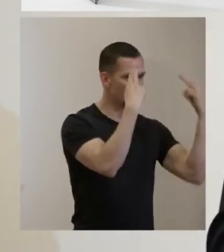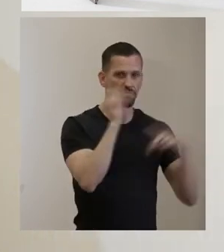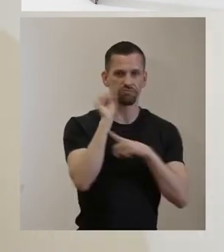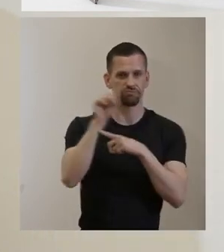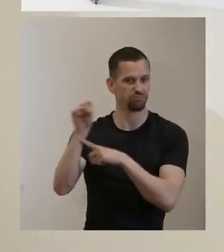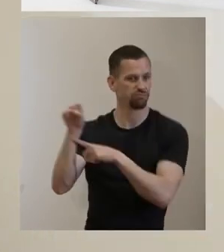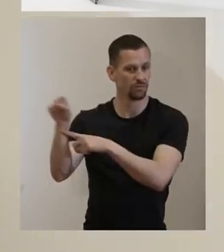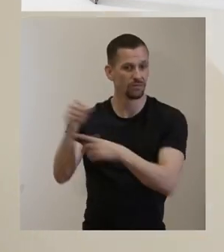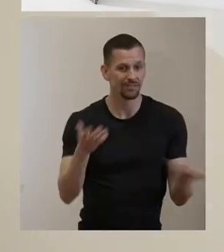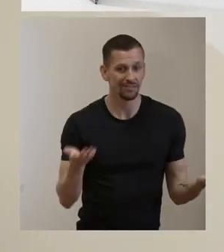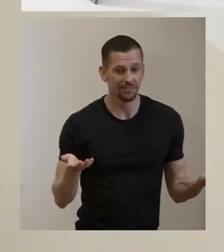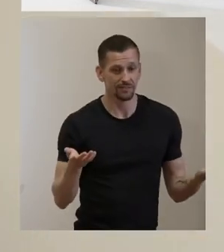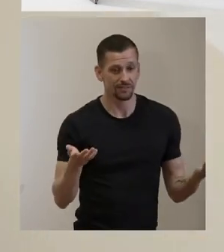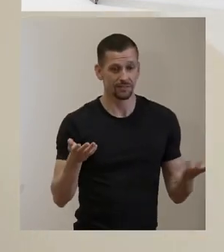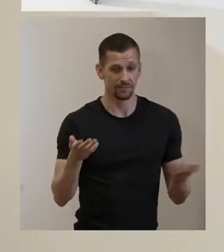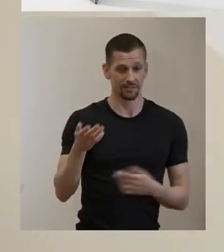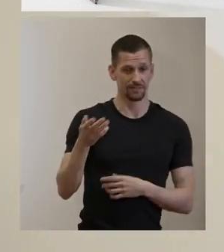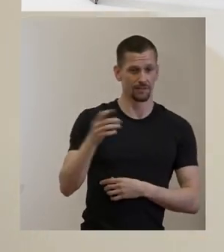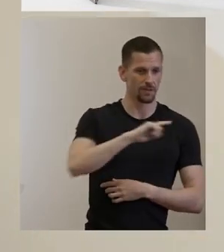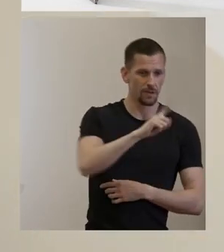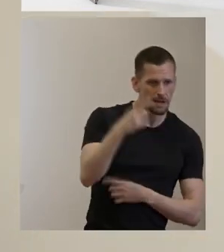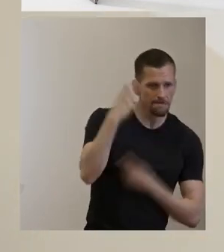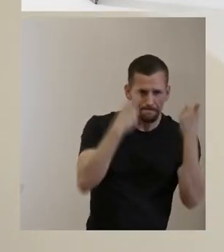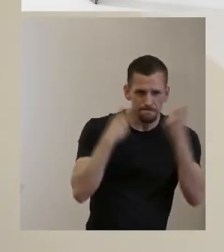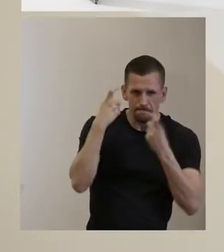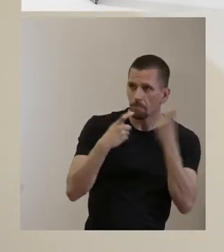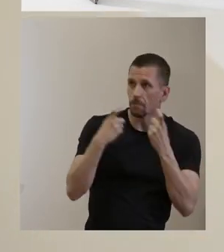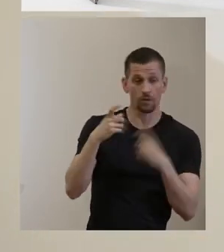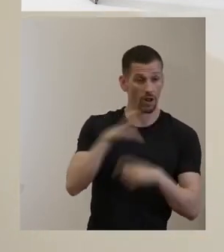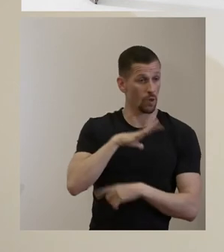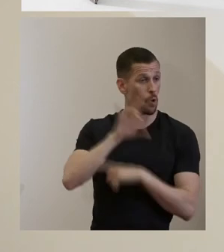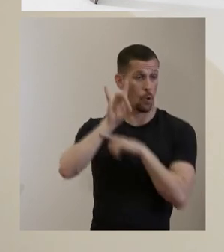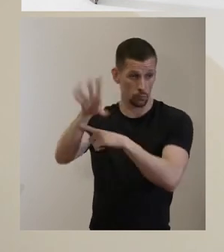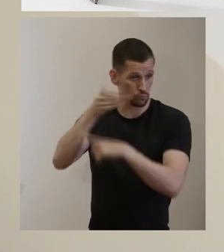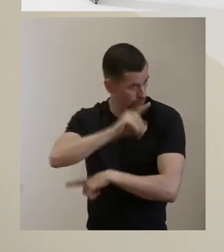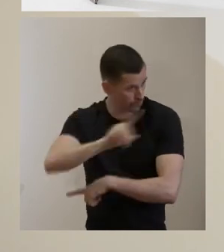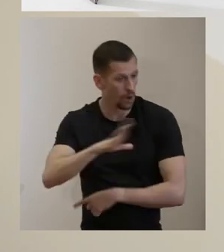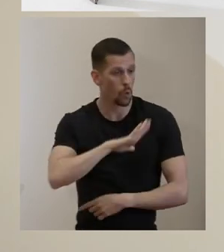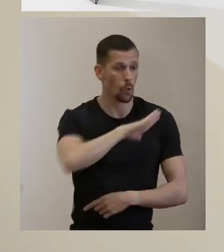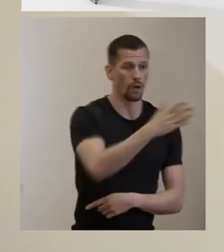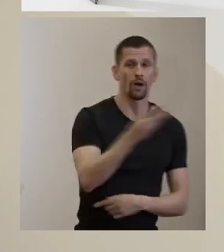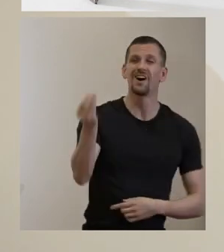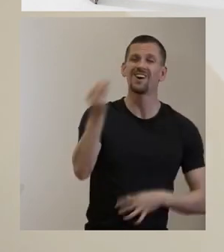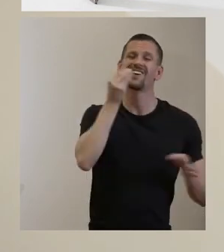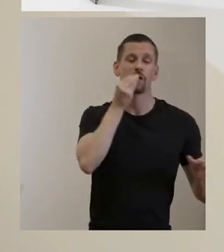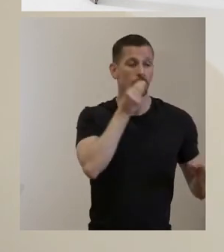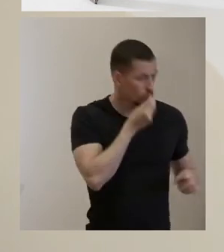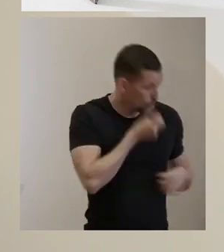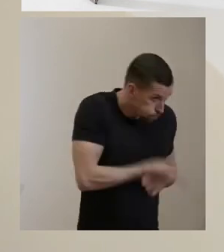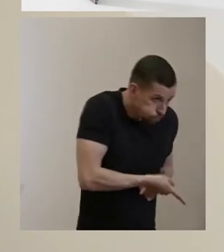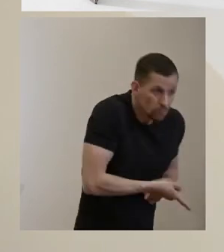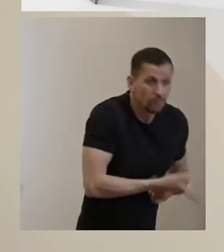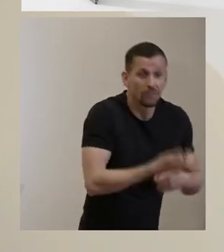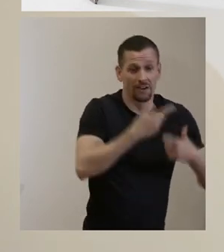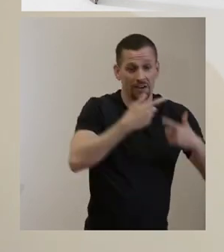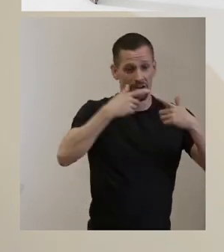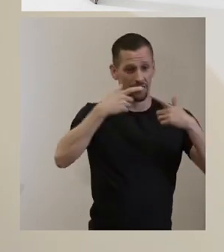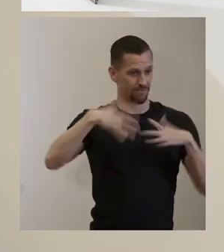discrètement. Ils réalisaient ainsi que, maltraités, déportés, mis en cale, ils conservaient